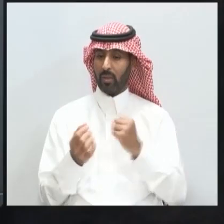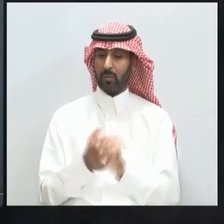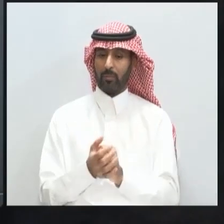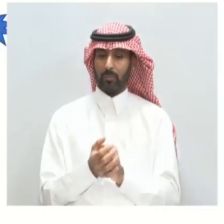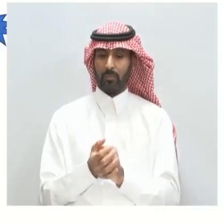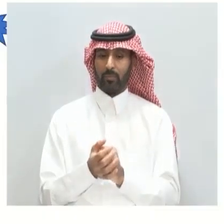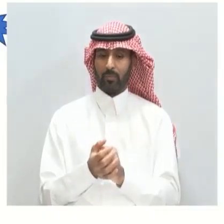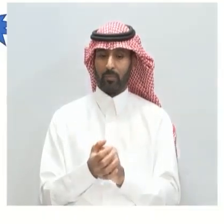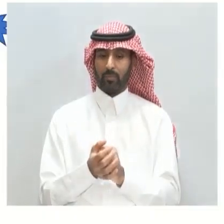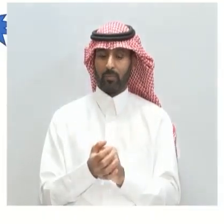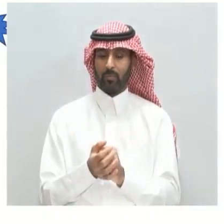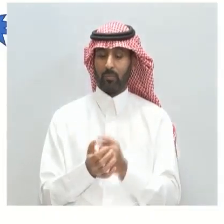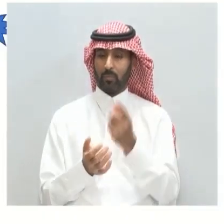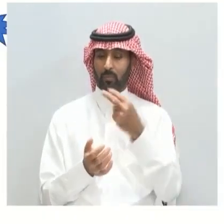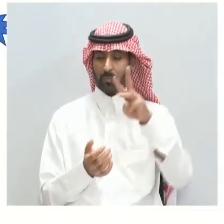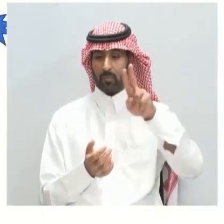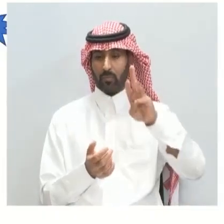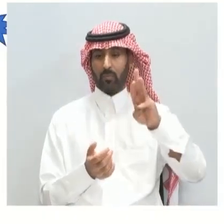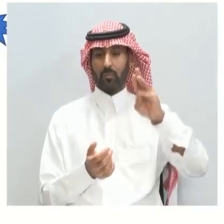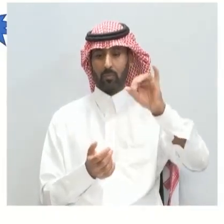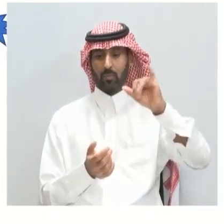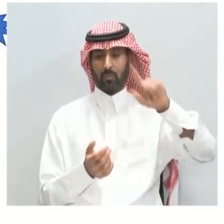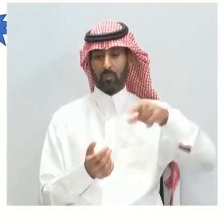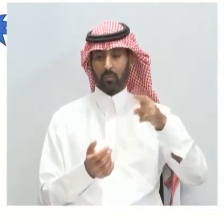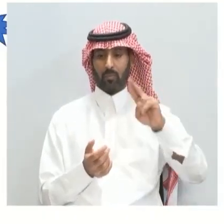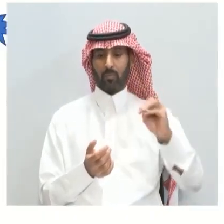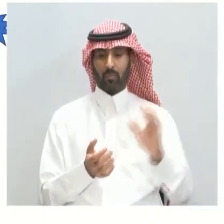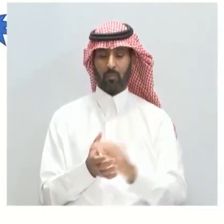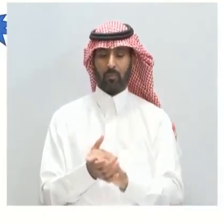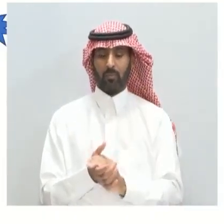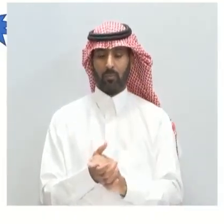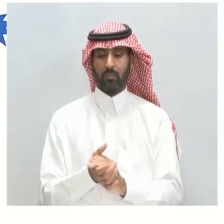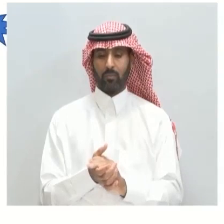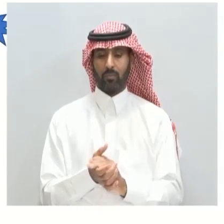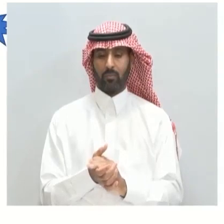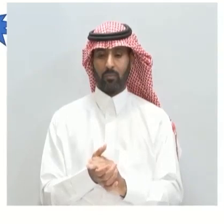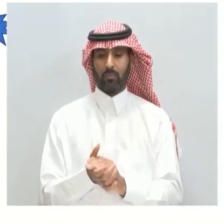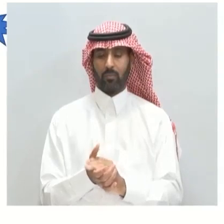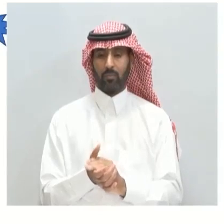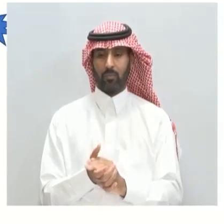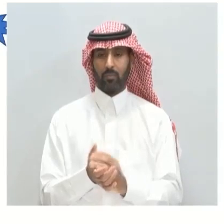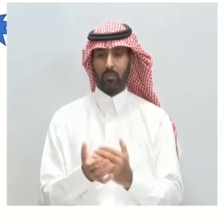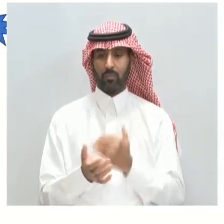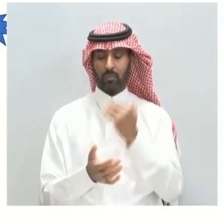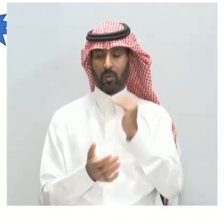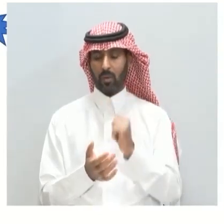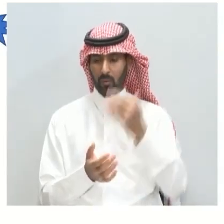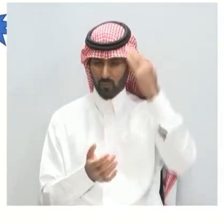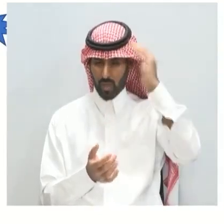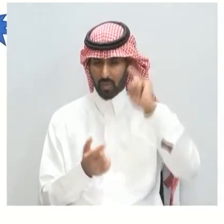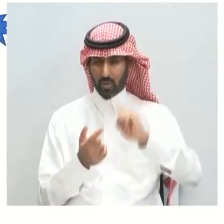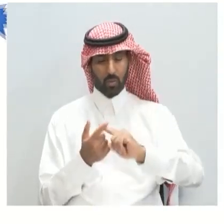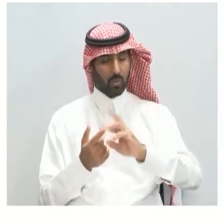وسددت ذكرنا في ثمره هذا العلم الالمام بالعلوم المتعلقه بالقران الكريم وبذلك وبهذا